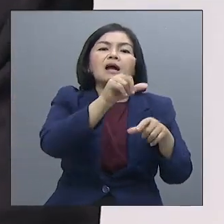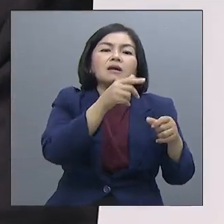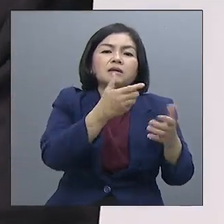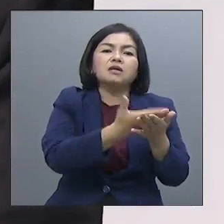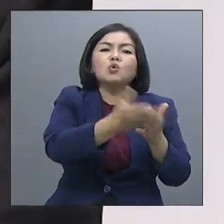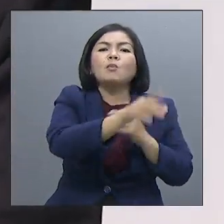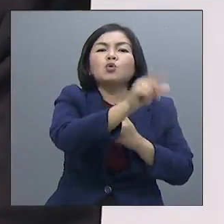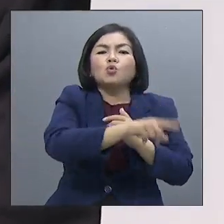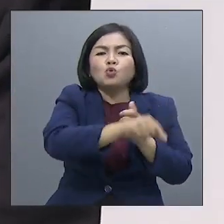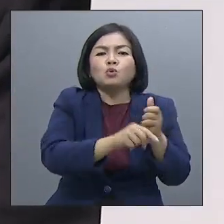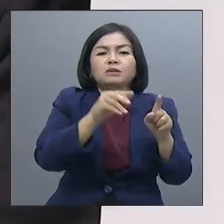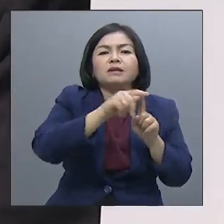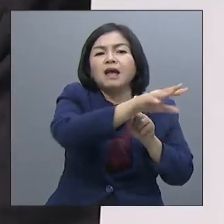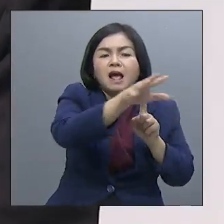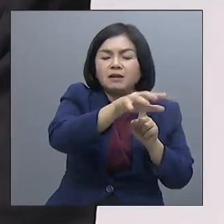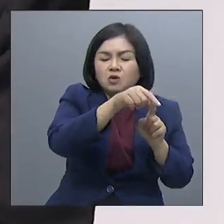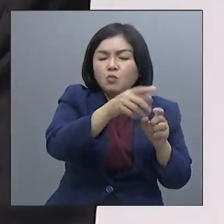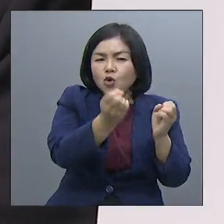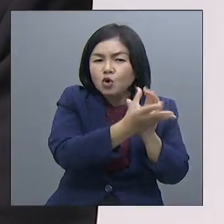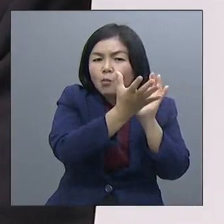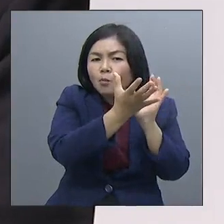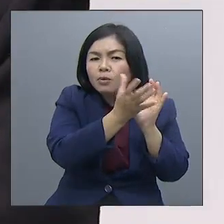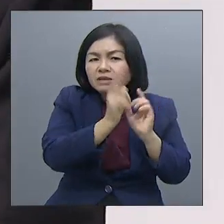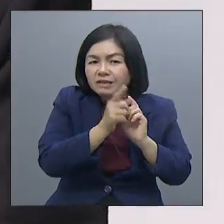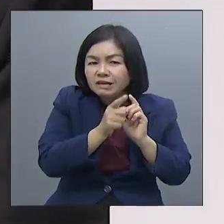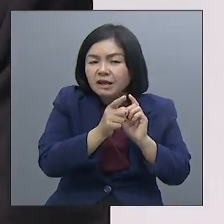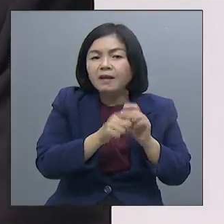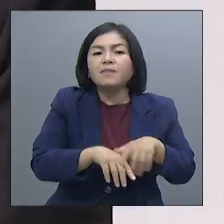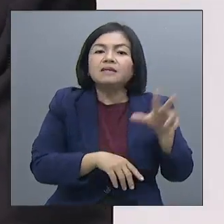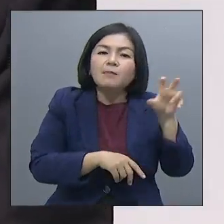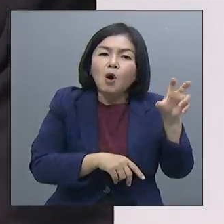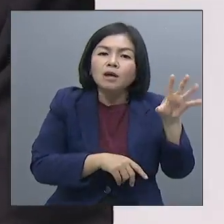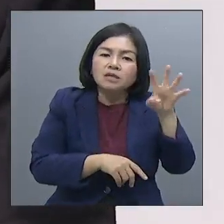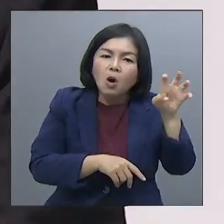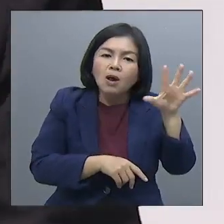กระทบต่อคุณภาพไหมแต่ผู้บริโภคที่รับผลกระทบจริงคือพวกแพ็กเกจราคากลางราคาต่ำ